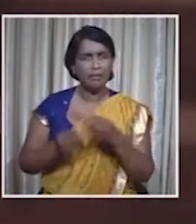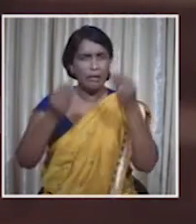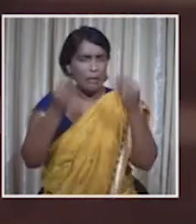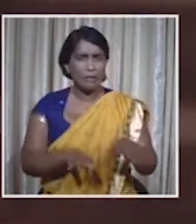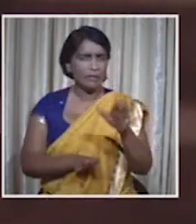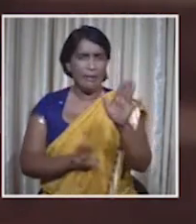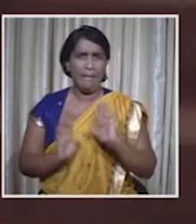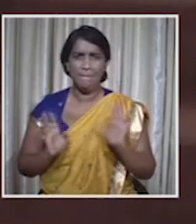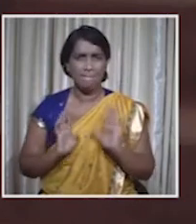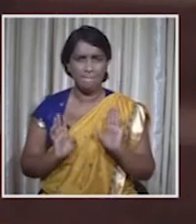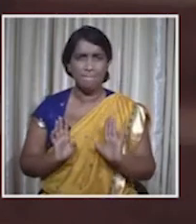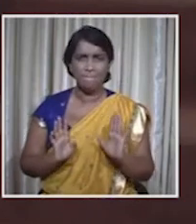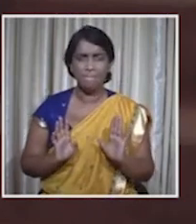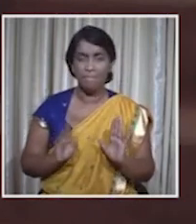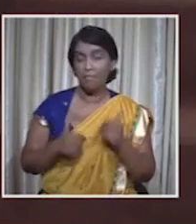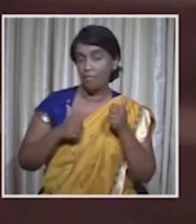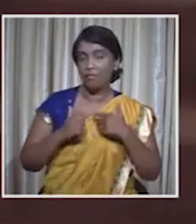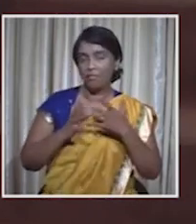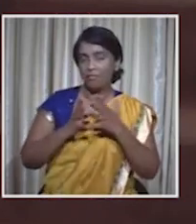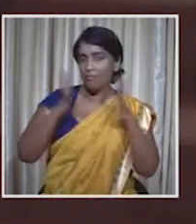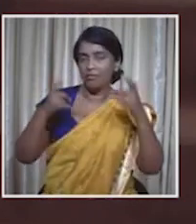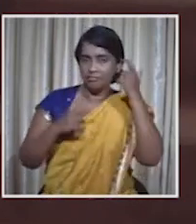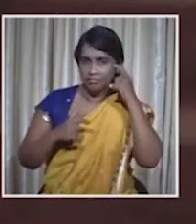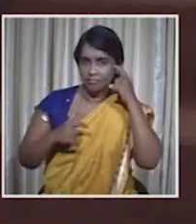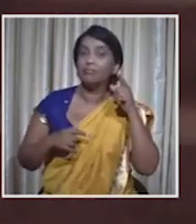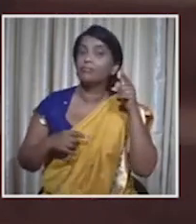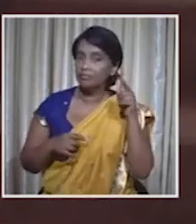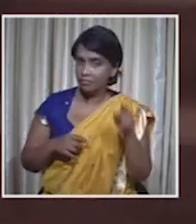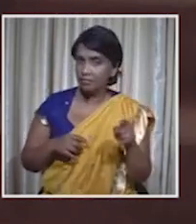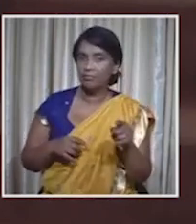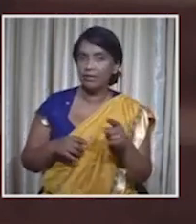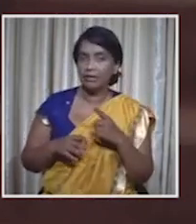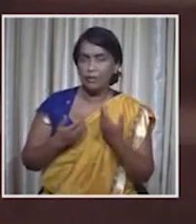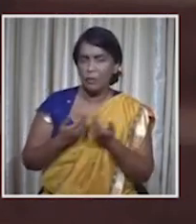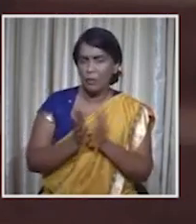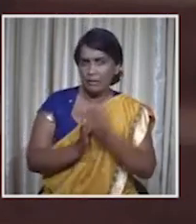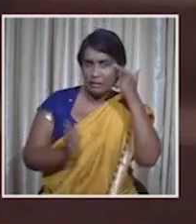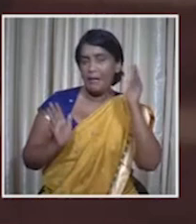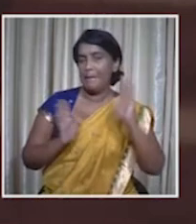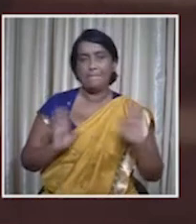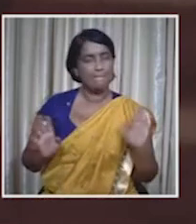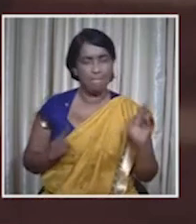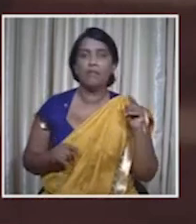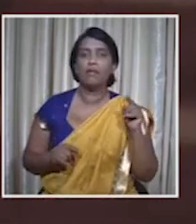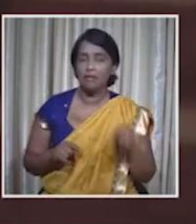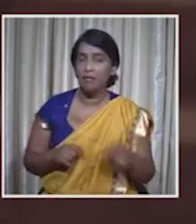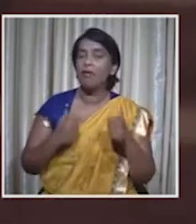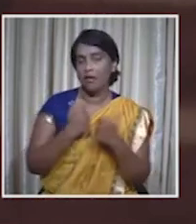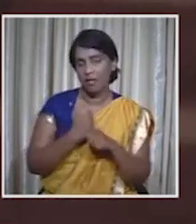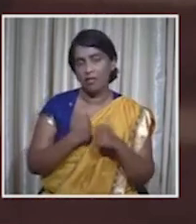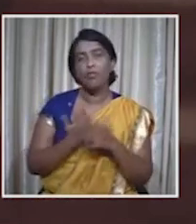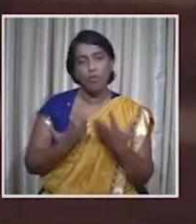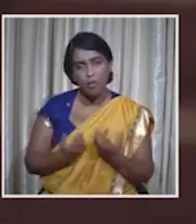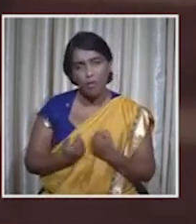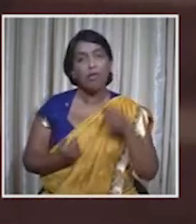ඔබතුමා මේ වගේ පහත් අත්තිර වැටෙන්න එපා. මීට වැඩිය බ්‍රෝඩ් මයින්ඩඩ් වෙන්න ඔබතුමා පටු ඉදිරියට කල්පනා කරන්න එපා.